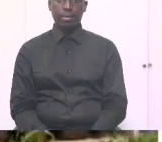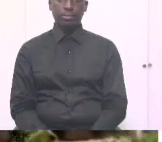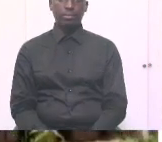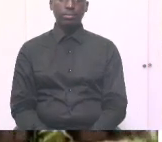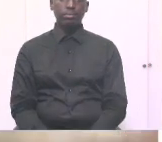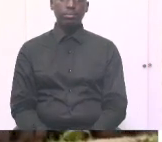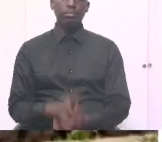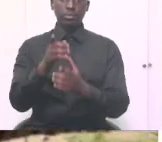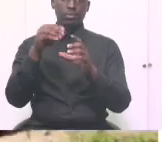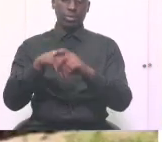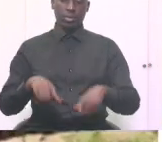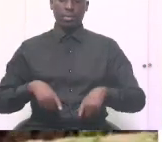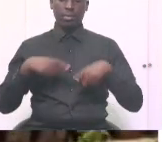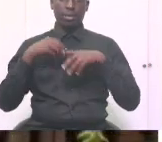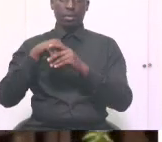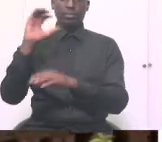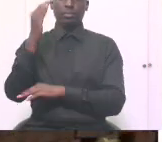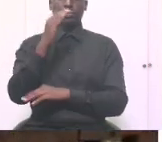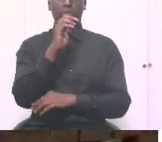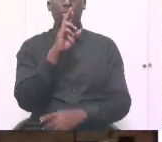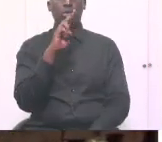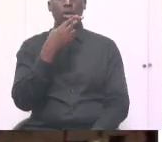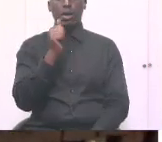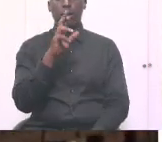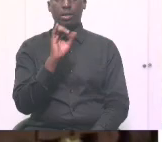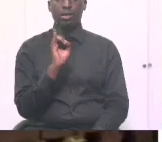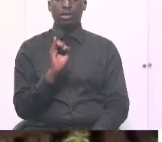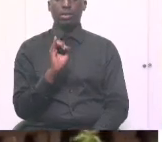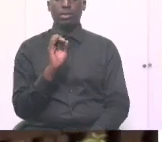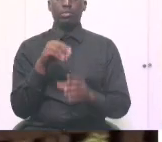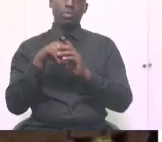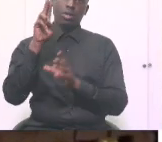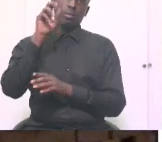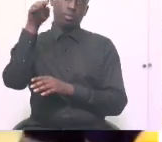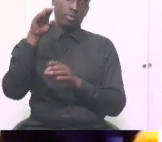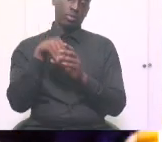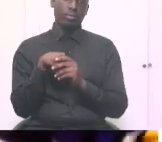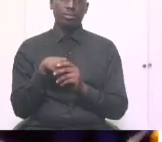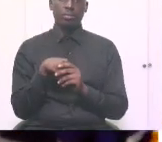zibera muri iri shyamba aho bita iruhande muri kaminuza nyine.